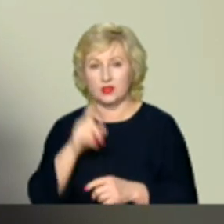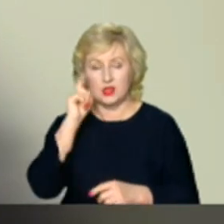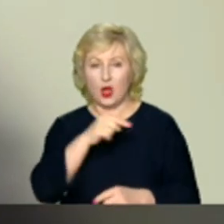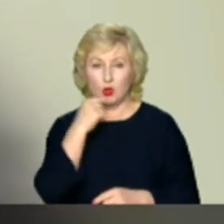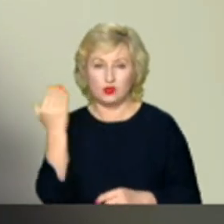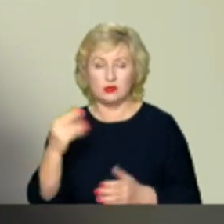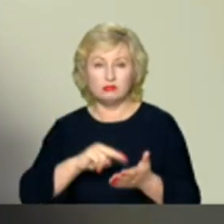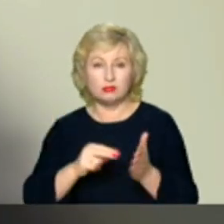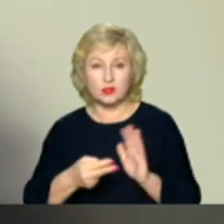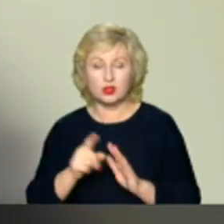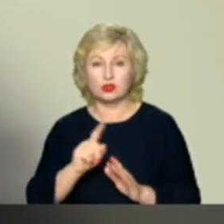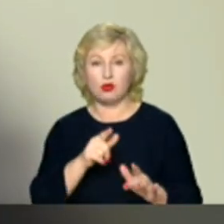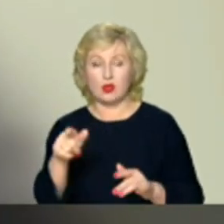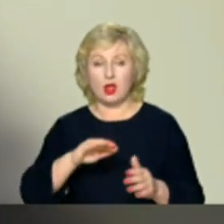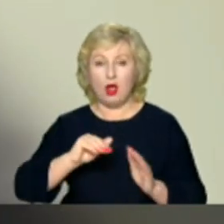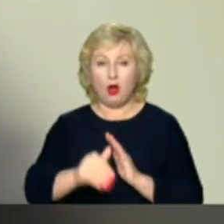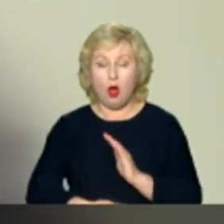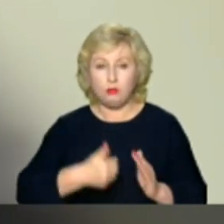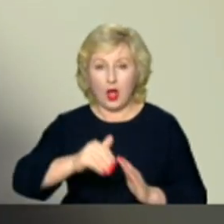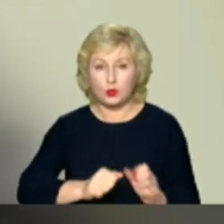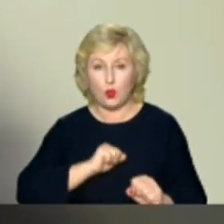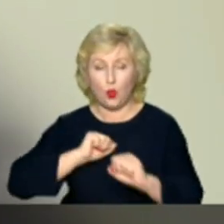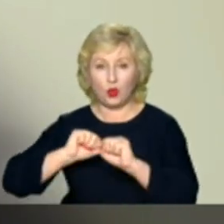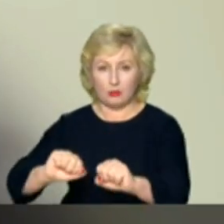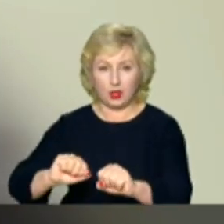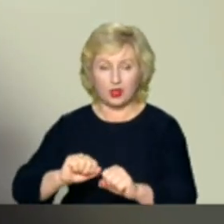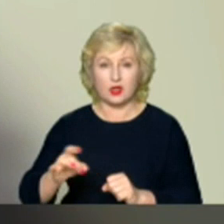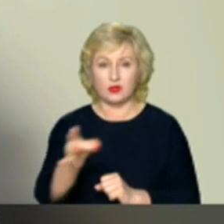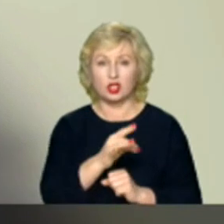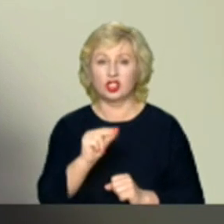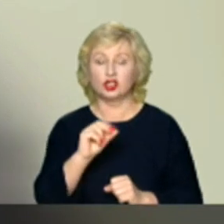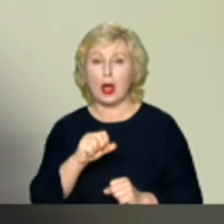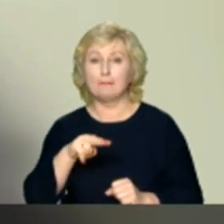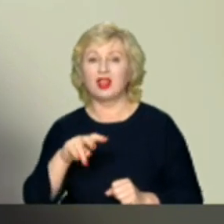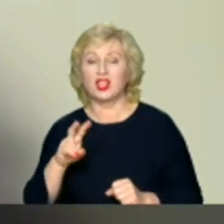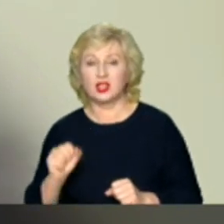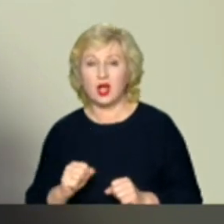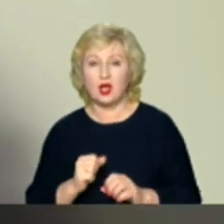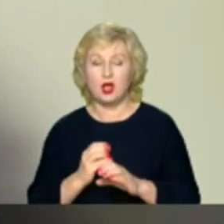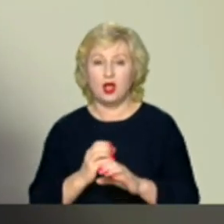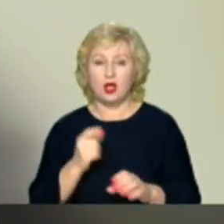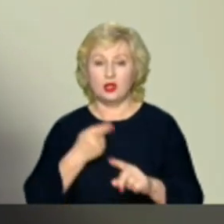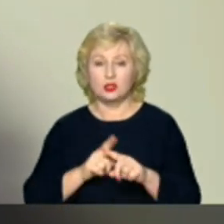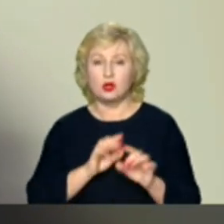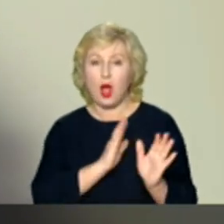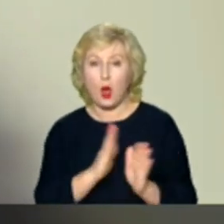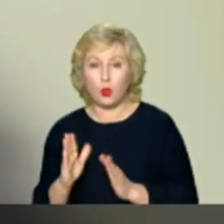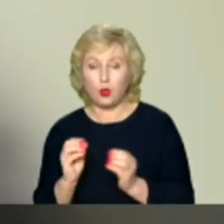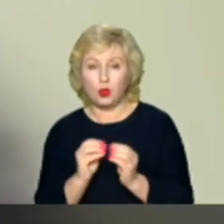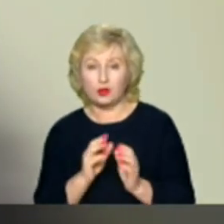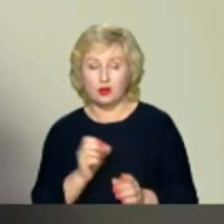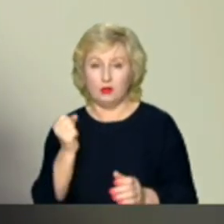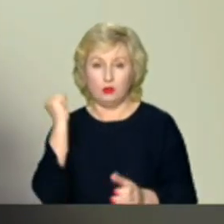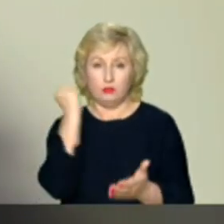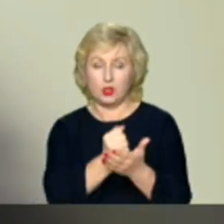и зная еще, что они копают укрепления там в районе Чаплынки под ствольную артиллерию в аккурат, чтобы бить по Херсону,